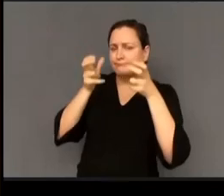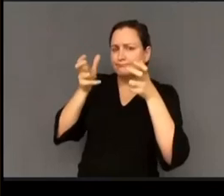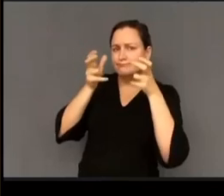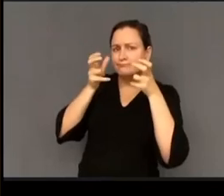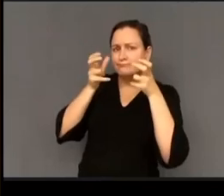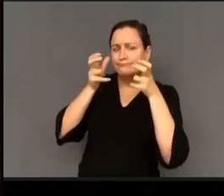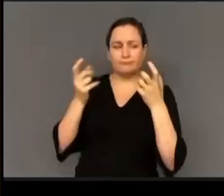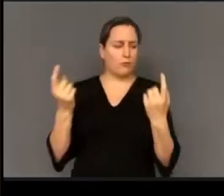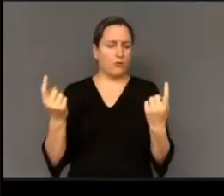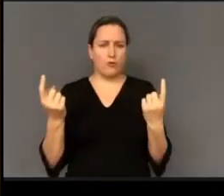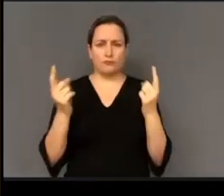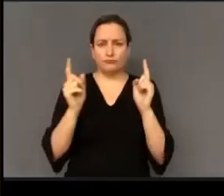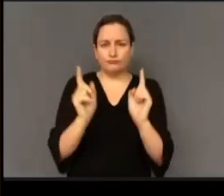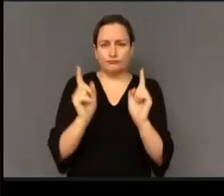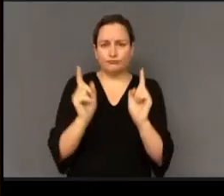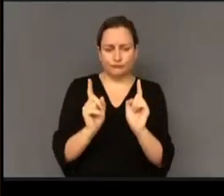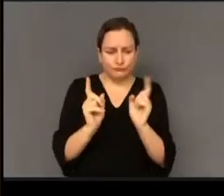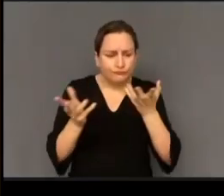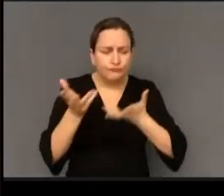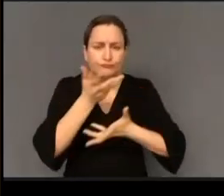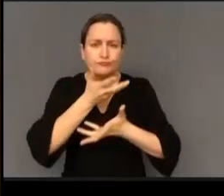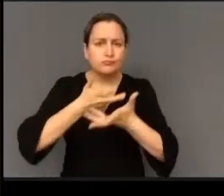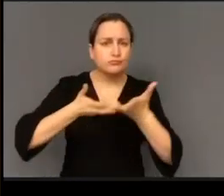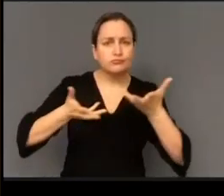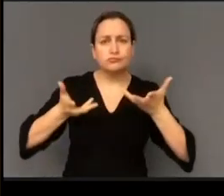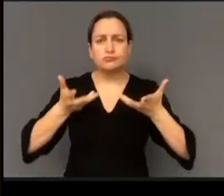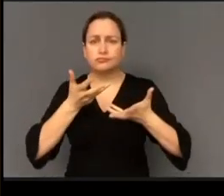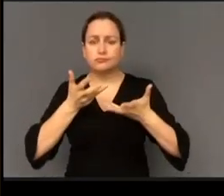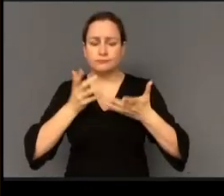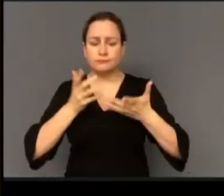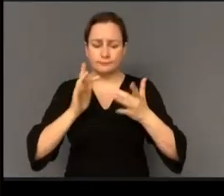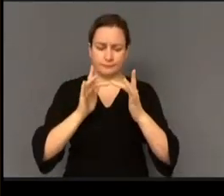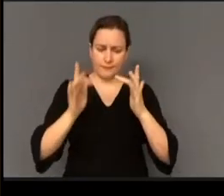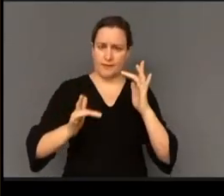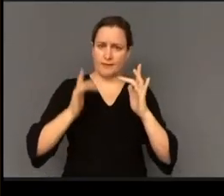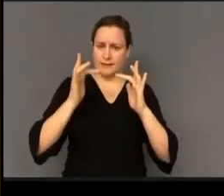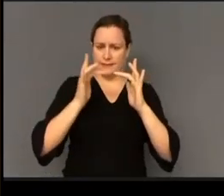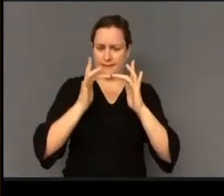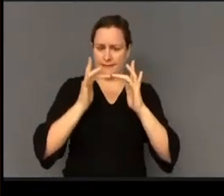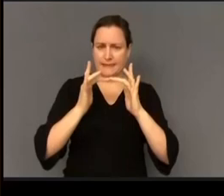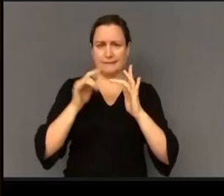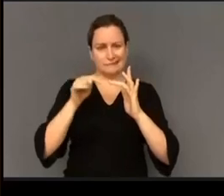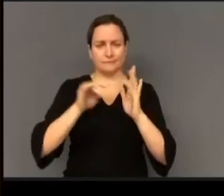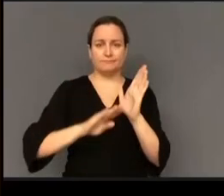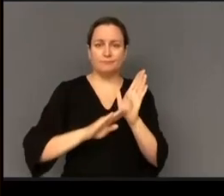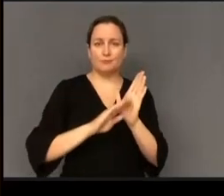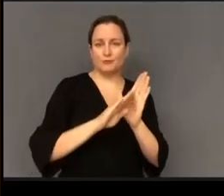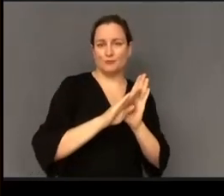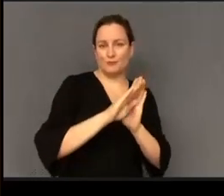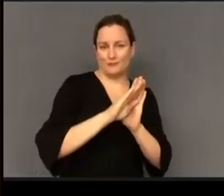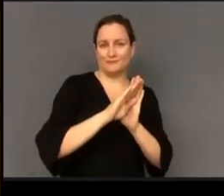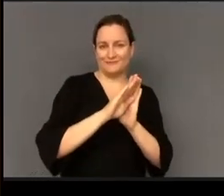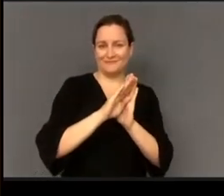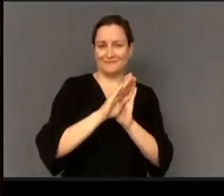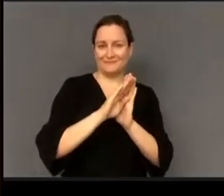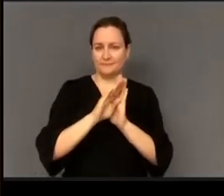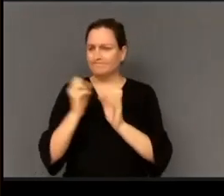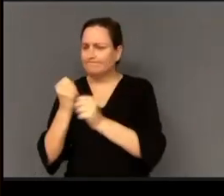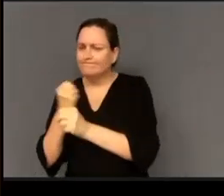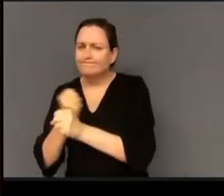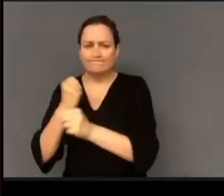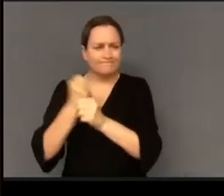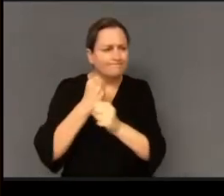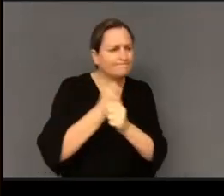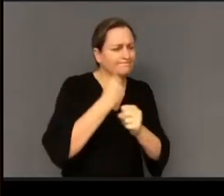実現にご尽力をいいておりますことにえ心から経緯を表し申し上げ